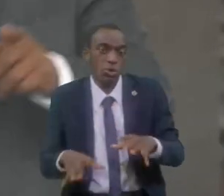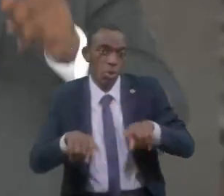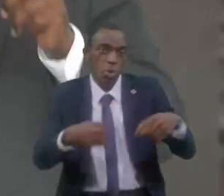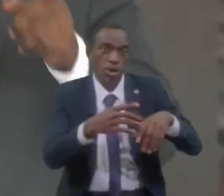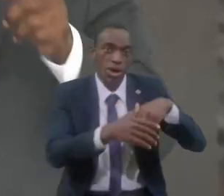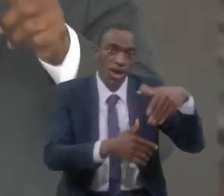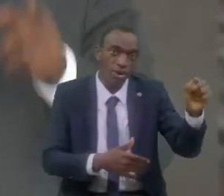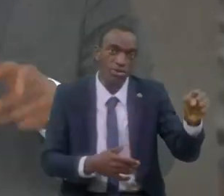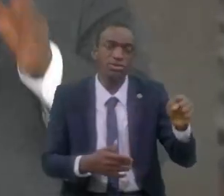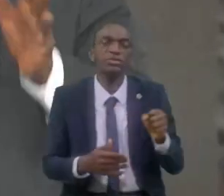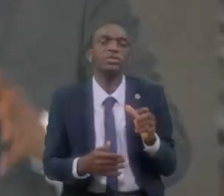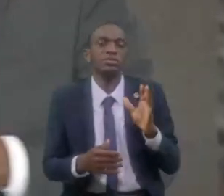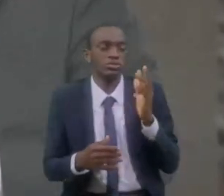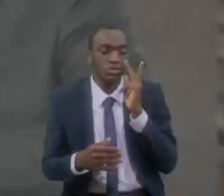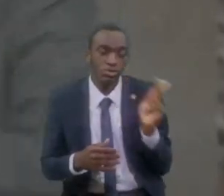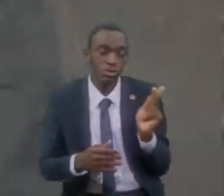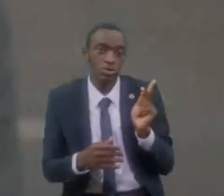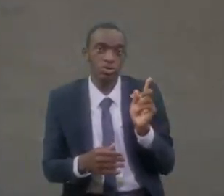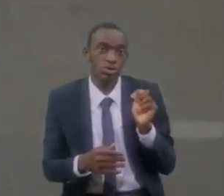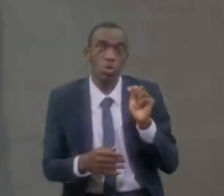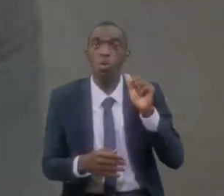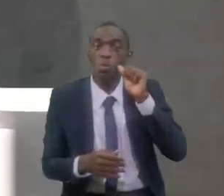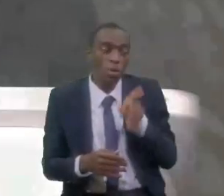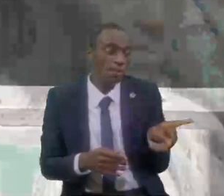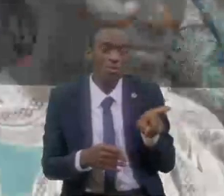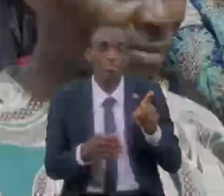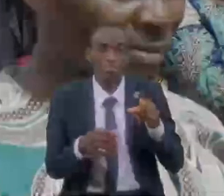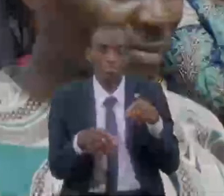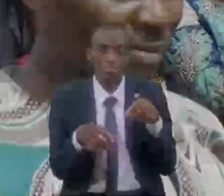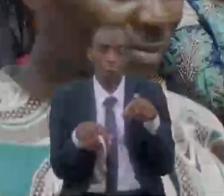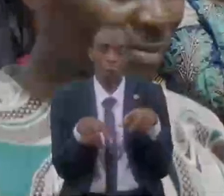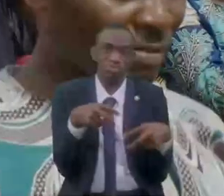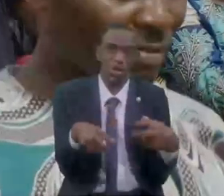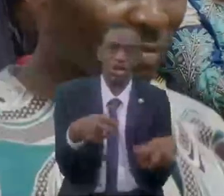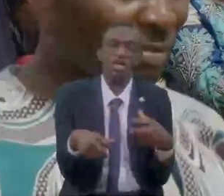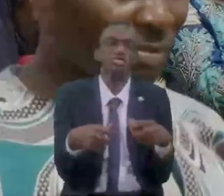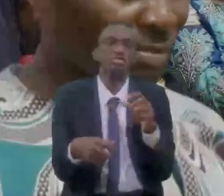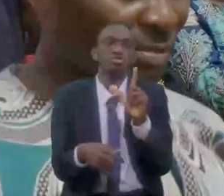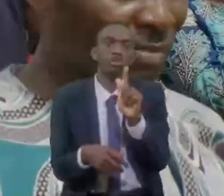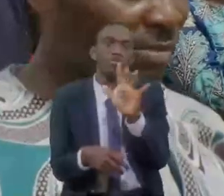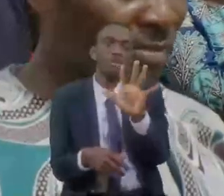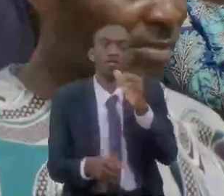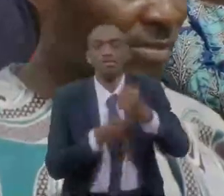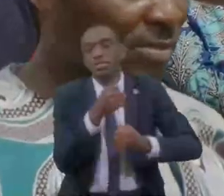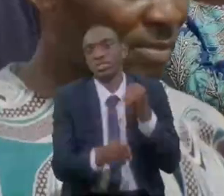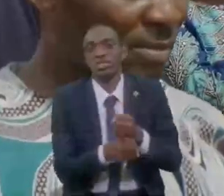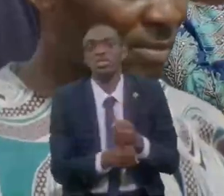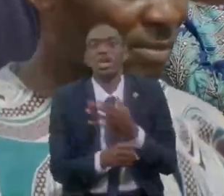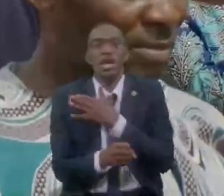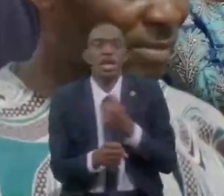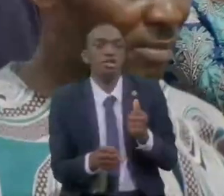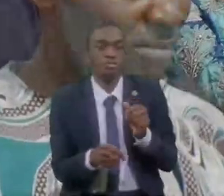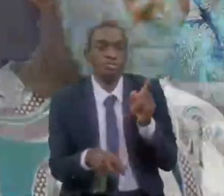qui était paralysée depuis 25 ans. Qui rampait sur les quatre pattes et on la